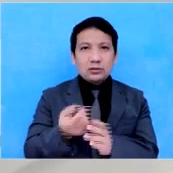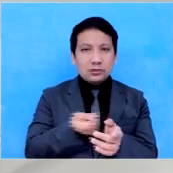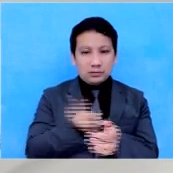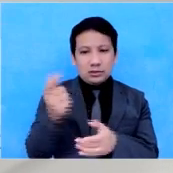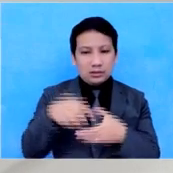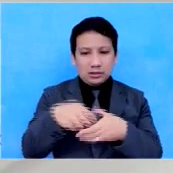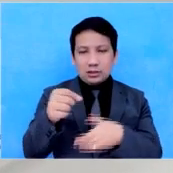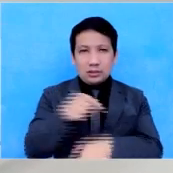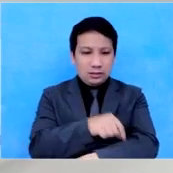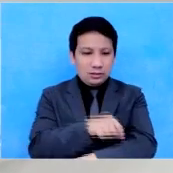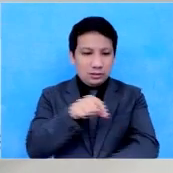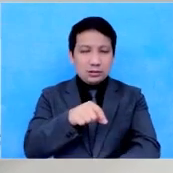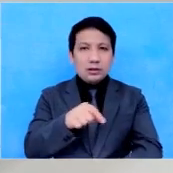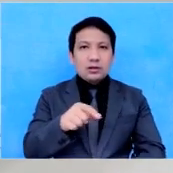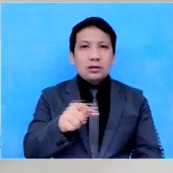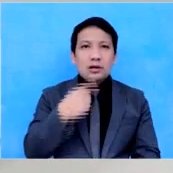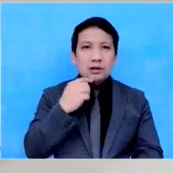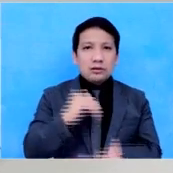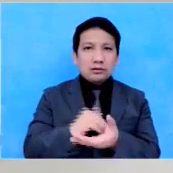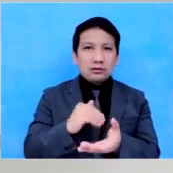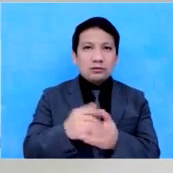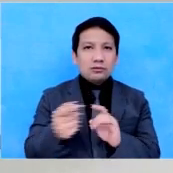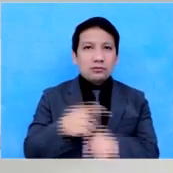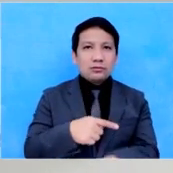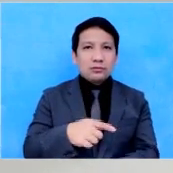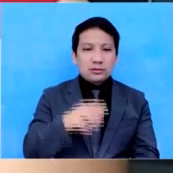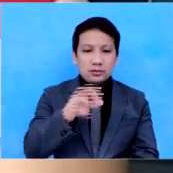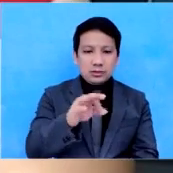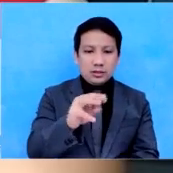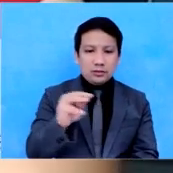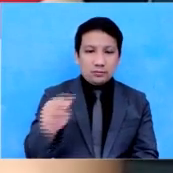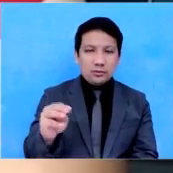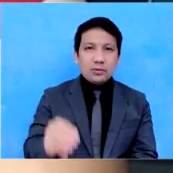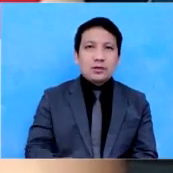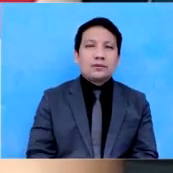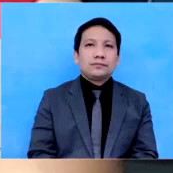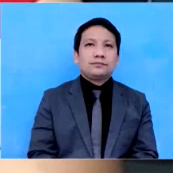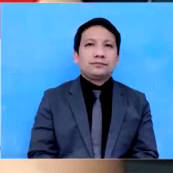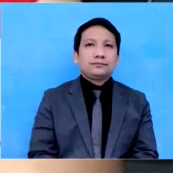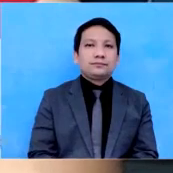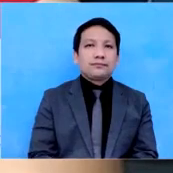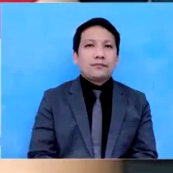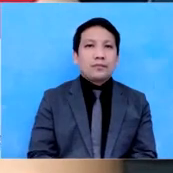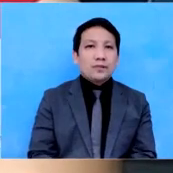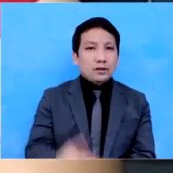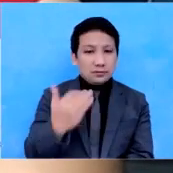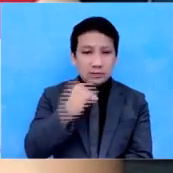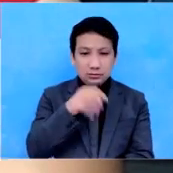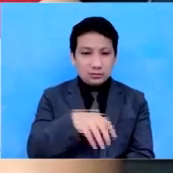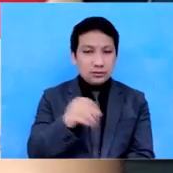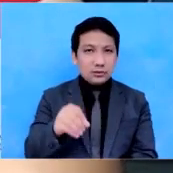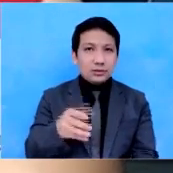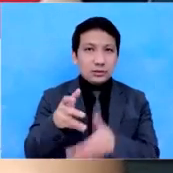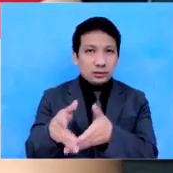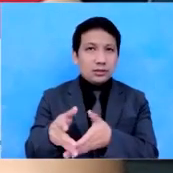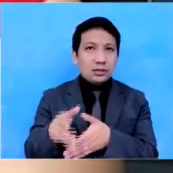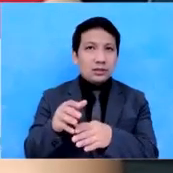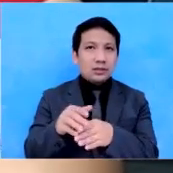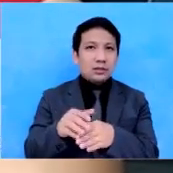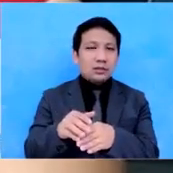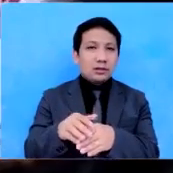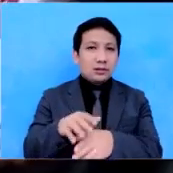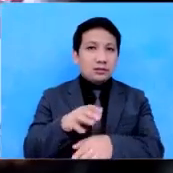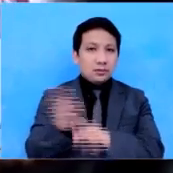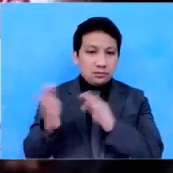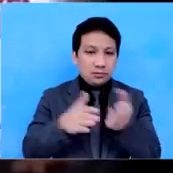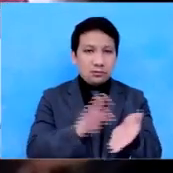bala na ayon sa mga doktor ay mula sa 9mm na baril. Kailangan matanggal yan. Kung hindi matanggal, baka magkaroon ng kamamatay pa ng anak